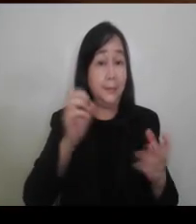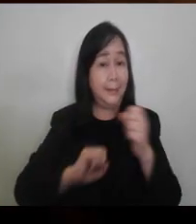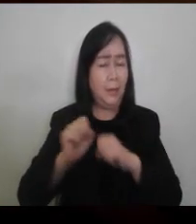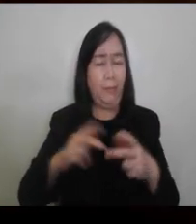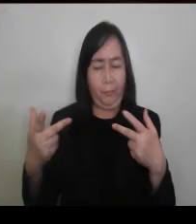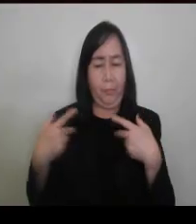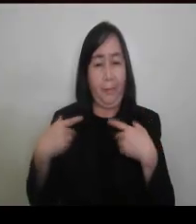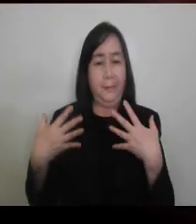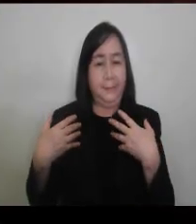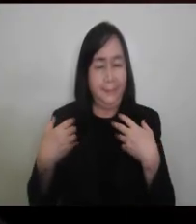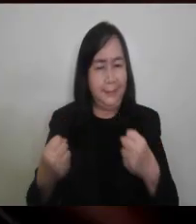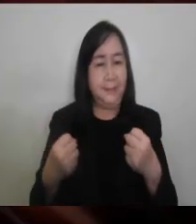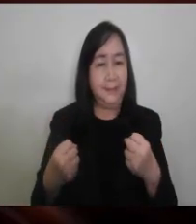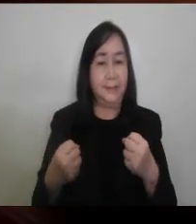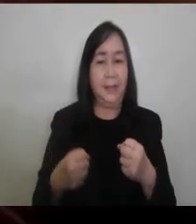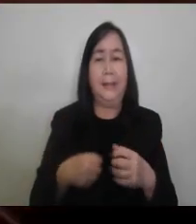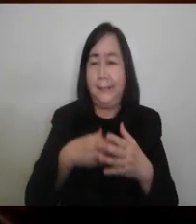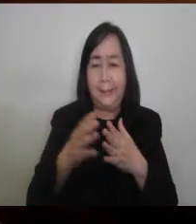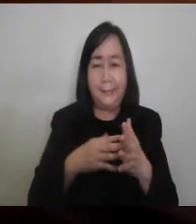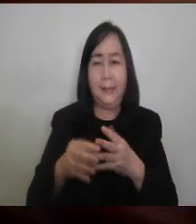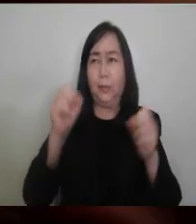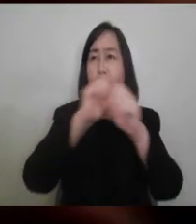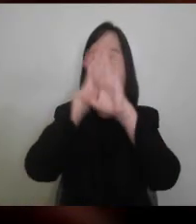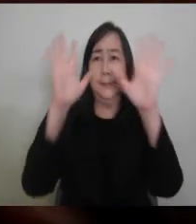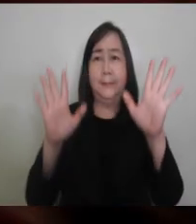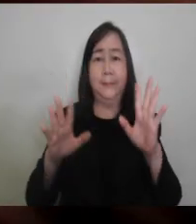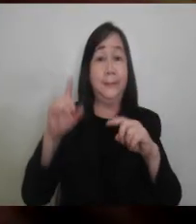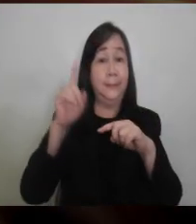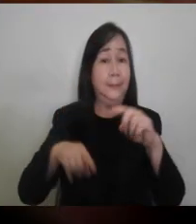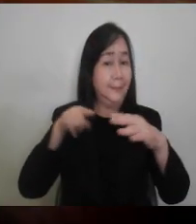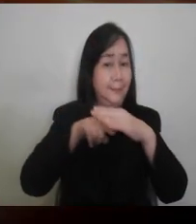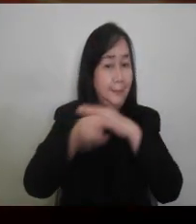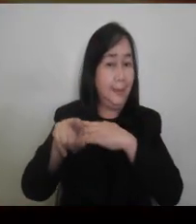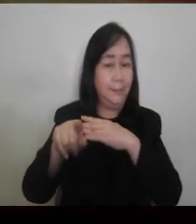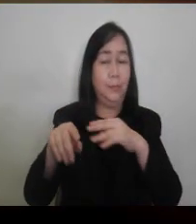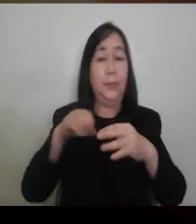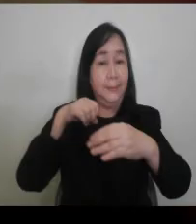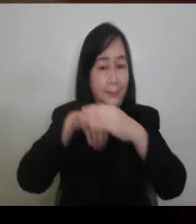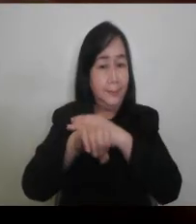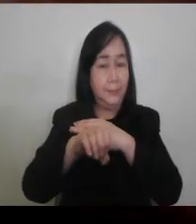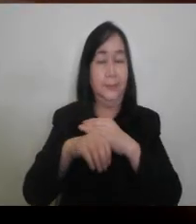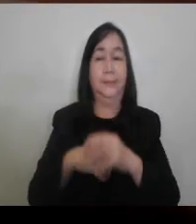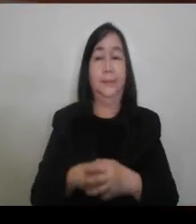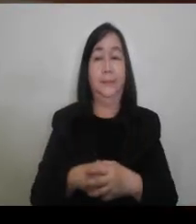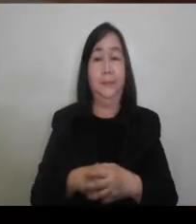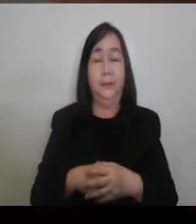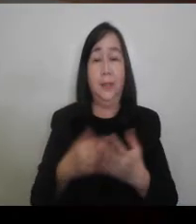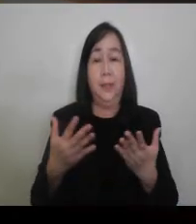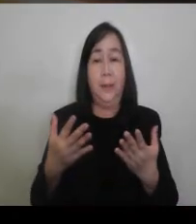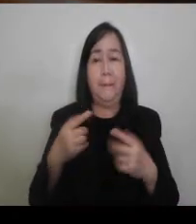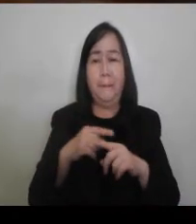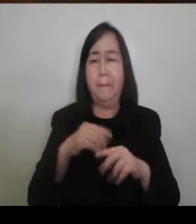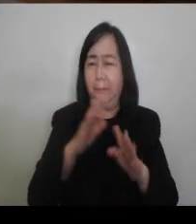may napakalakas na grabidad na kahit liwanag ay hindi makatatakas kapag pumasok sa event horizon